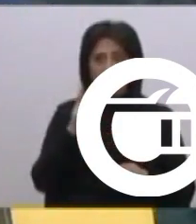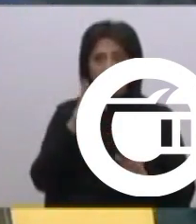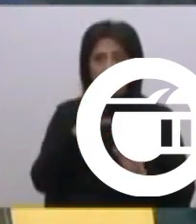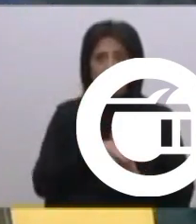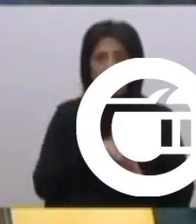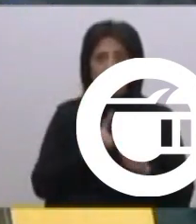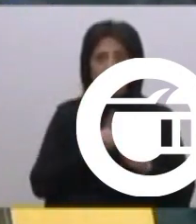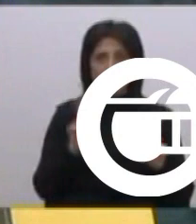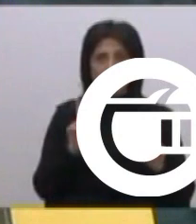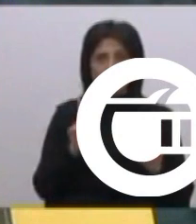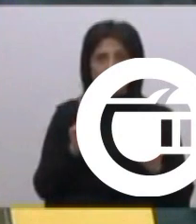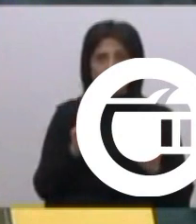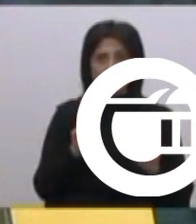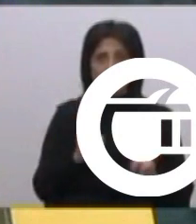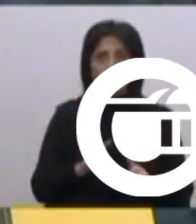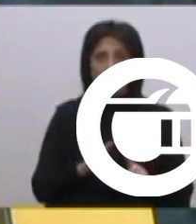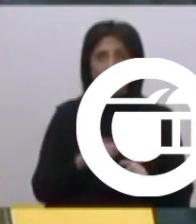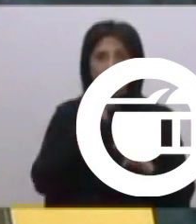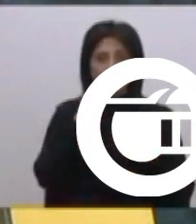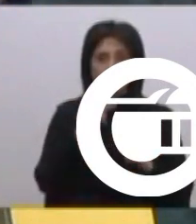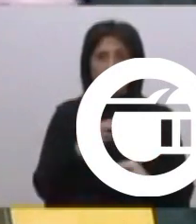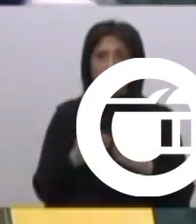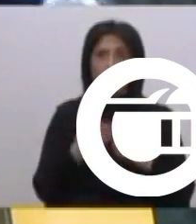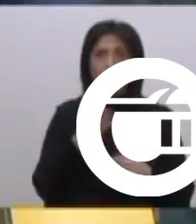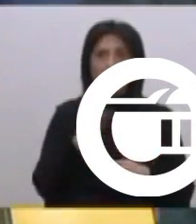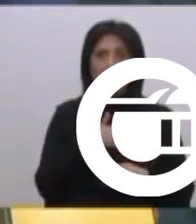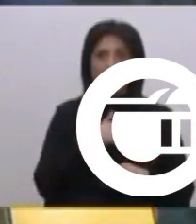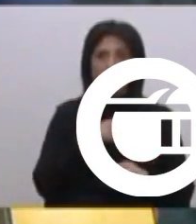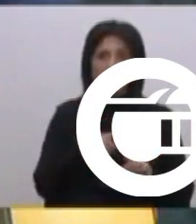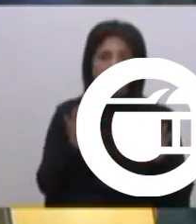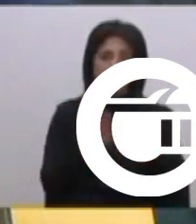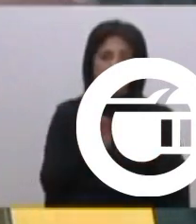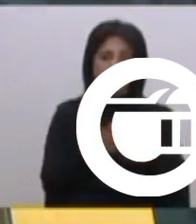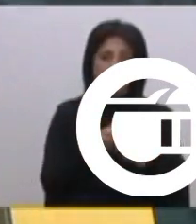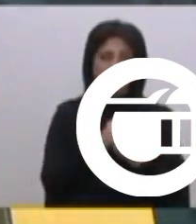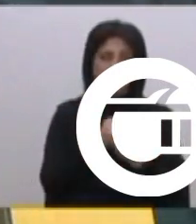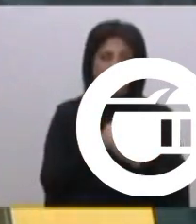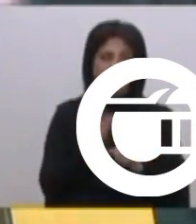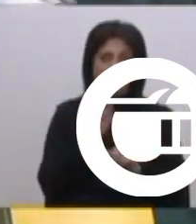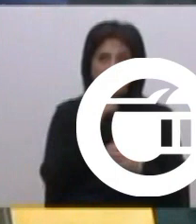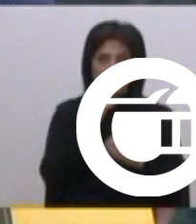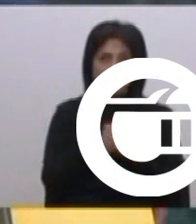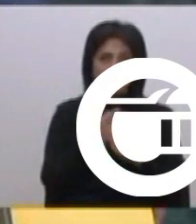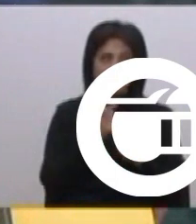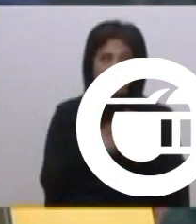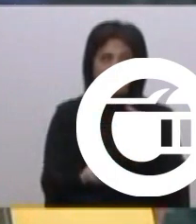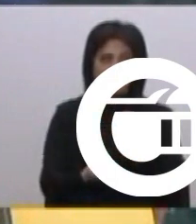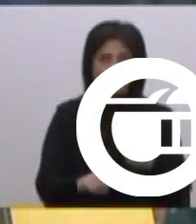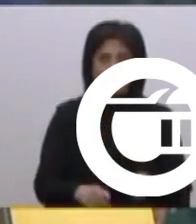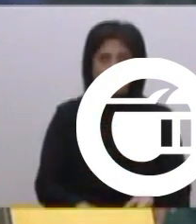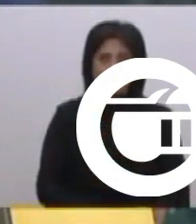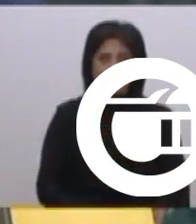შორის განსაკუთრებული ყურადღება. Თუმცა, მაინც მინდა ახლა შედარება გავაკეთო, მაინც რომ გაჩვენოთ განსხვავება.